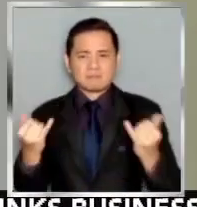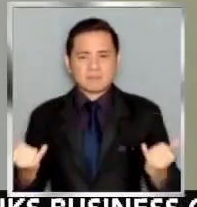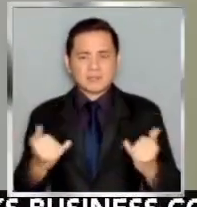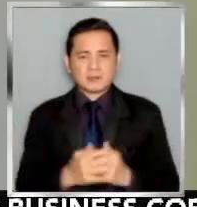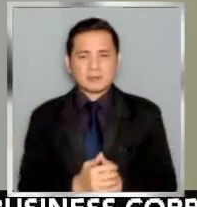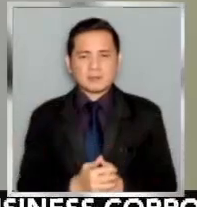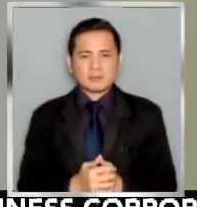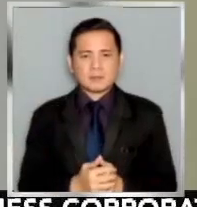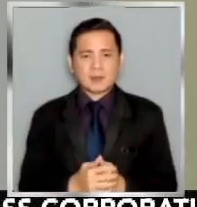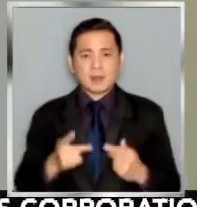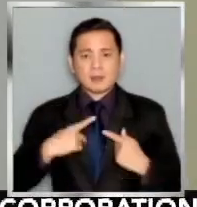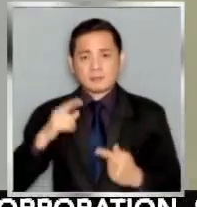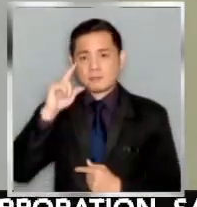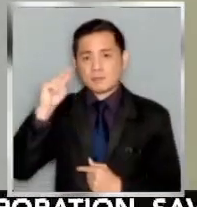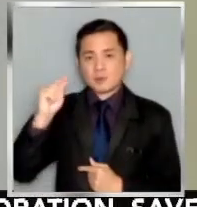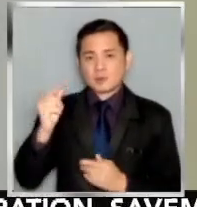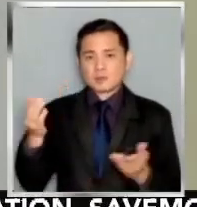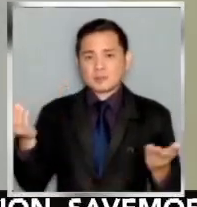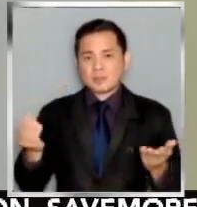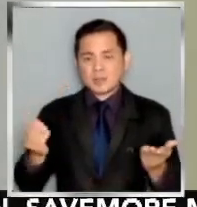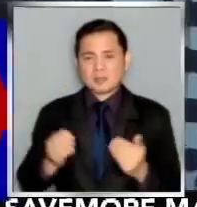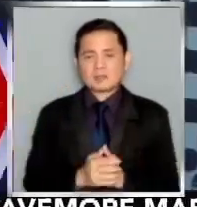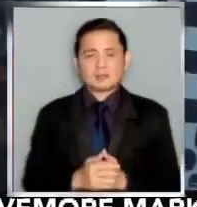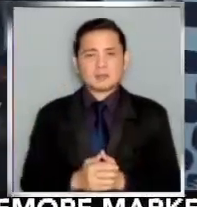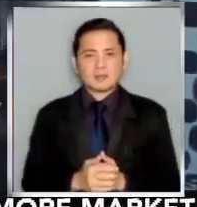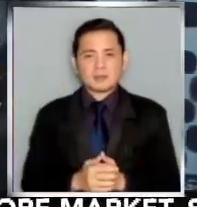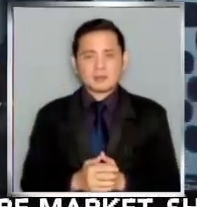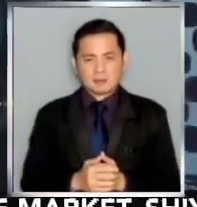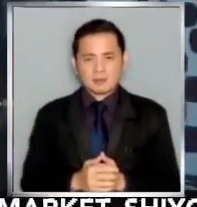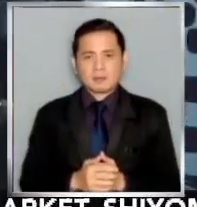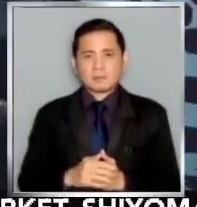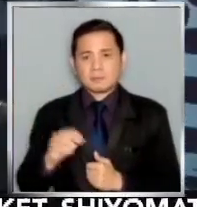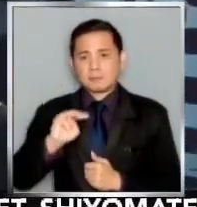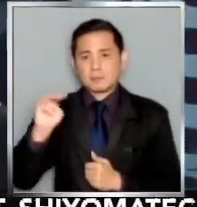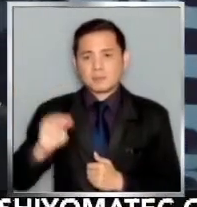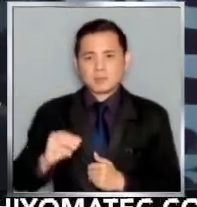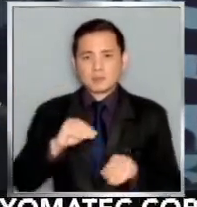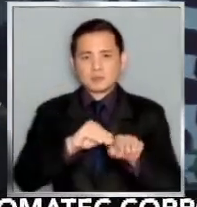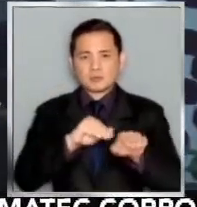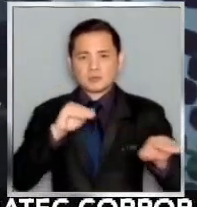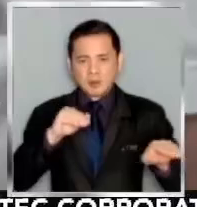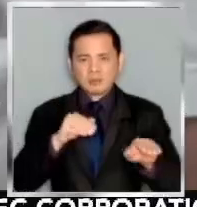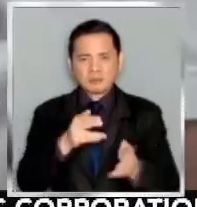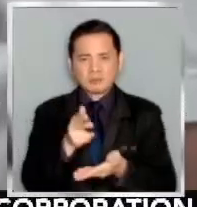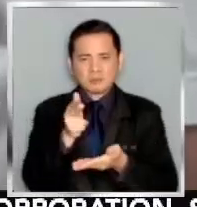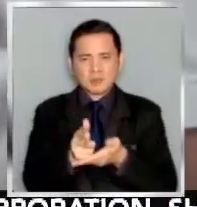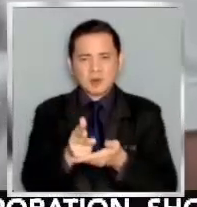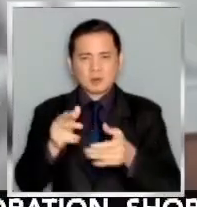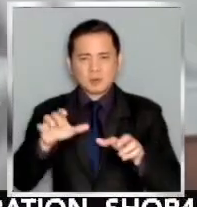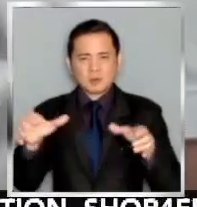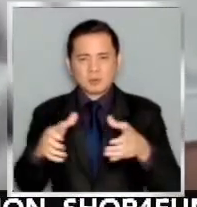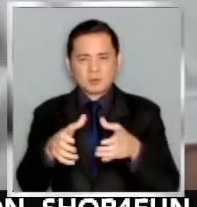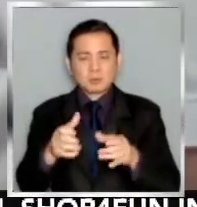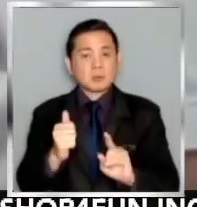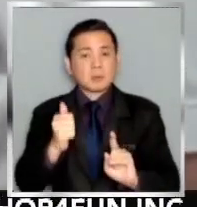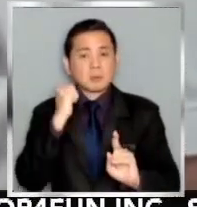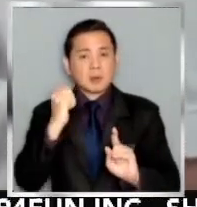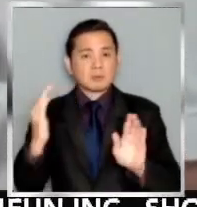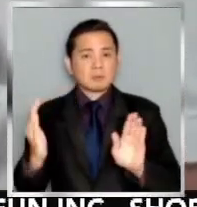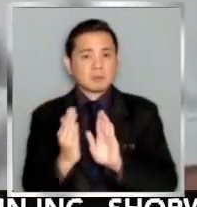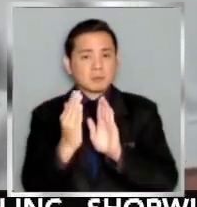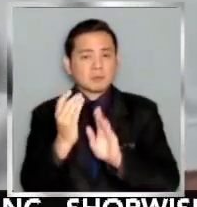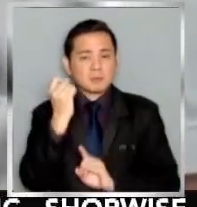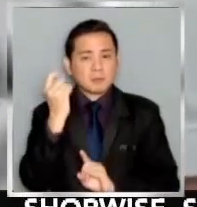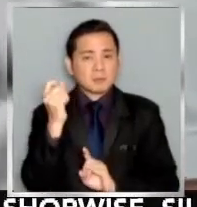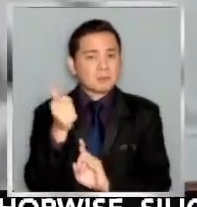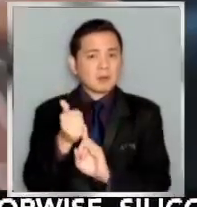ng Bayan sa Manila Traffic and Parking Bureau ang reklamo. Bagaman tumanggi silang humarap sa kamera, agad nilang ininspeksyon ang lugar